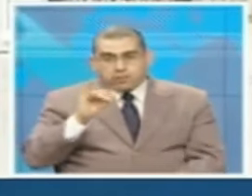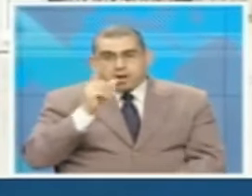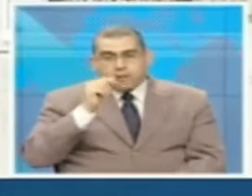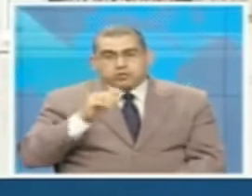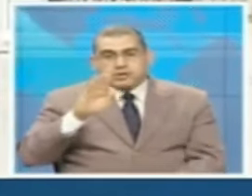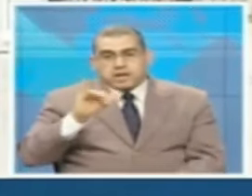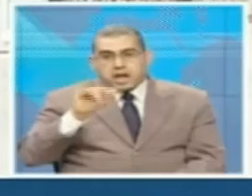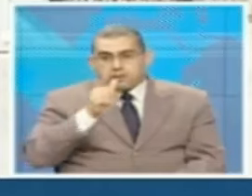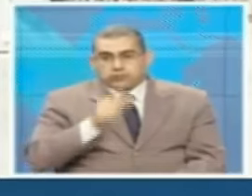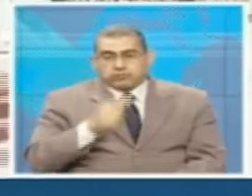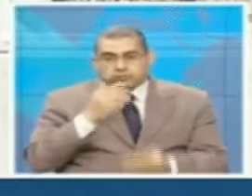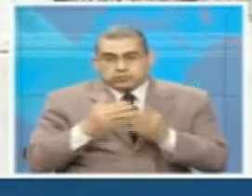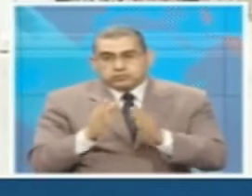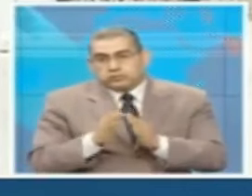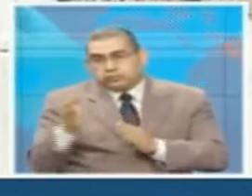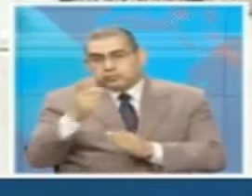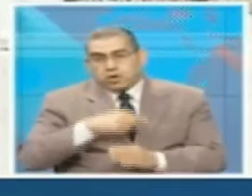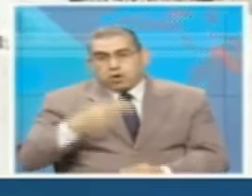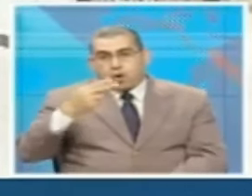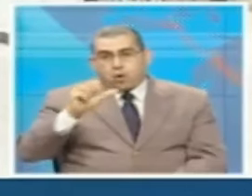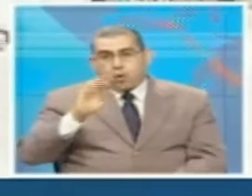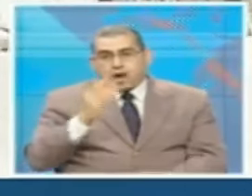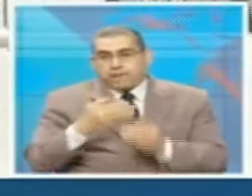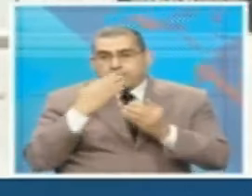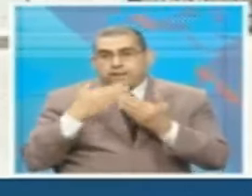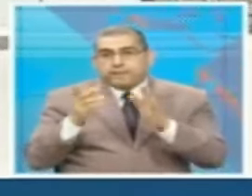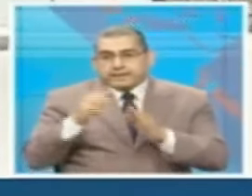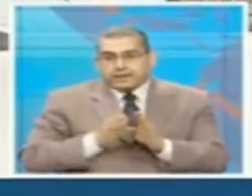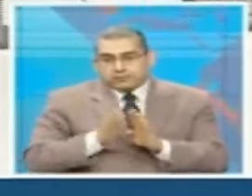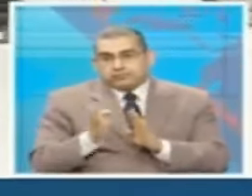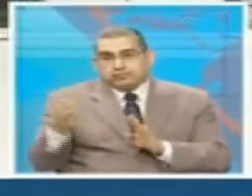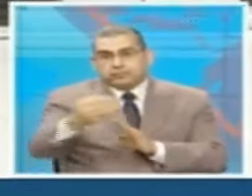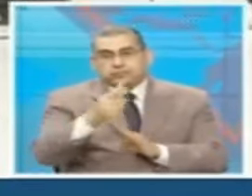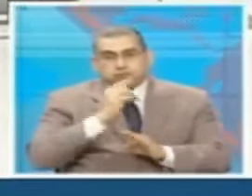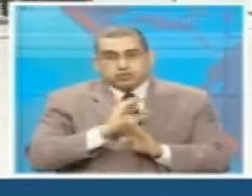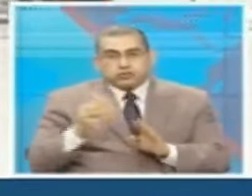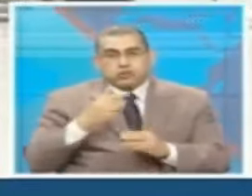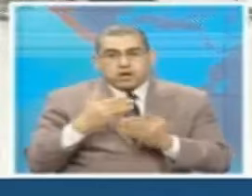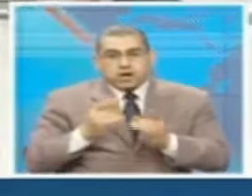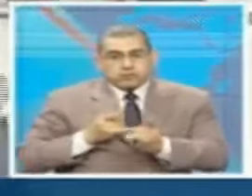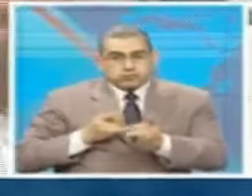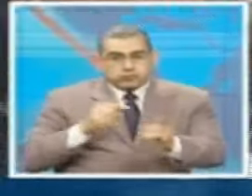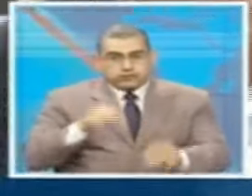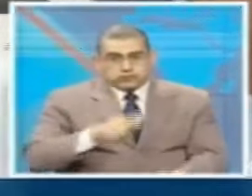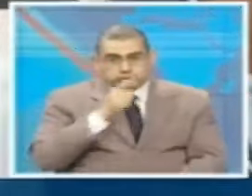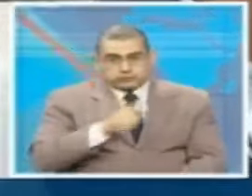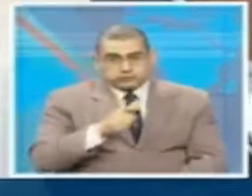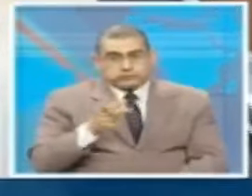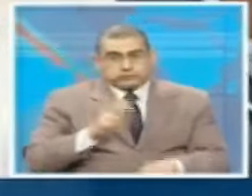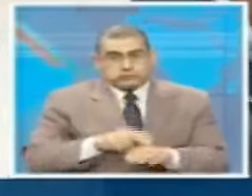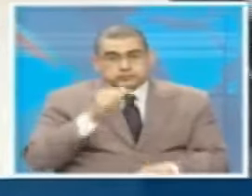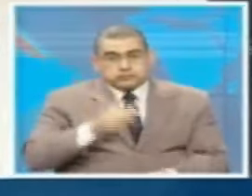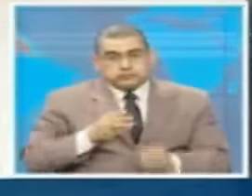شاحنه الى منفذ العوجه عبر هذه البوابه التي تدخل اليها هذه الشاحنات الان. وايضا نتحدث عن